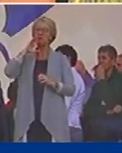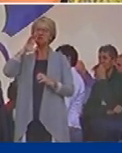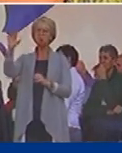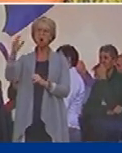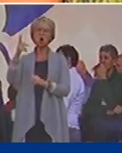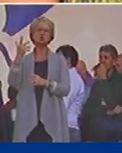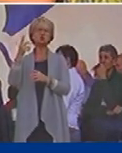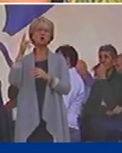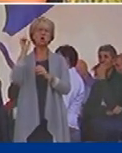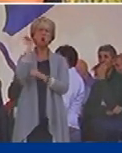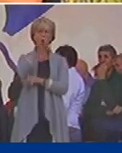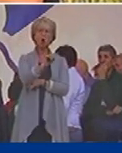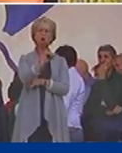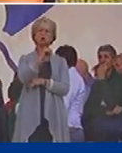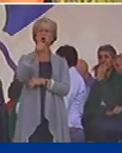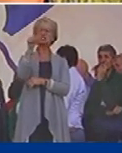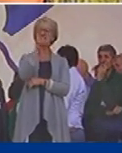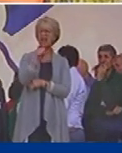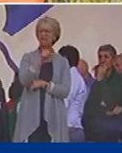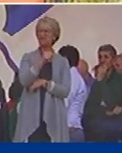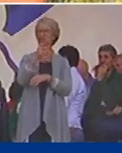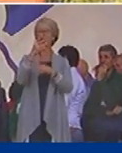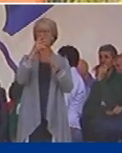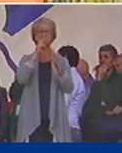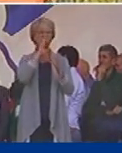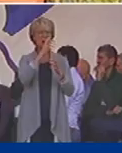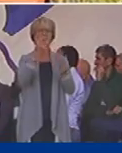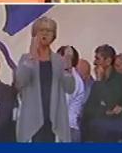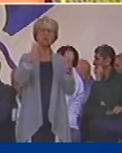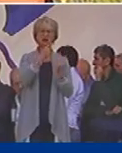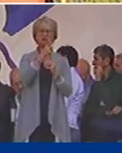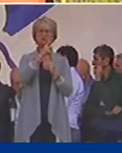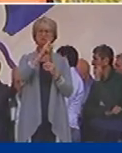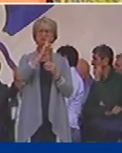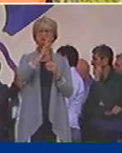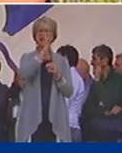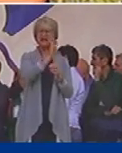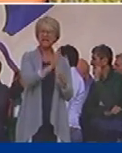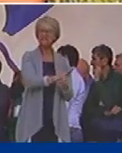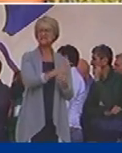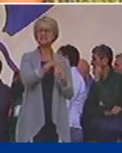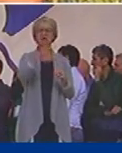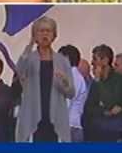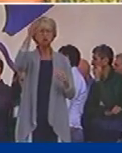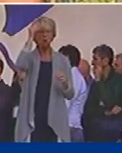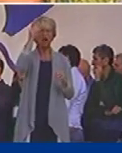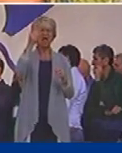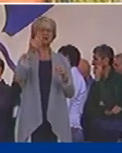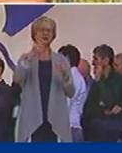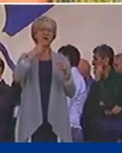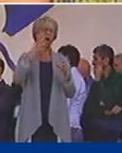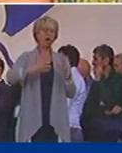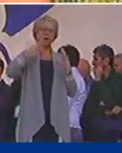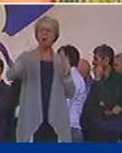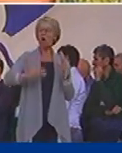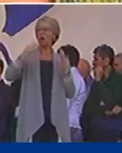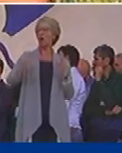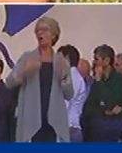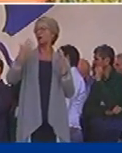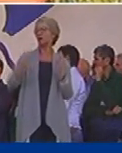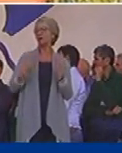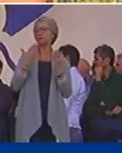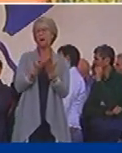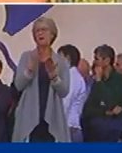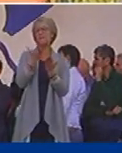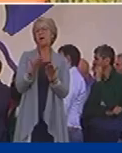contro Matteo Salvini che è miserevole, che è razzista, che è ignorante, exenofobo, che è populista, eccetera